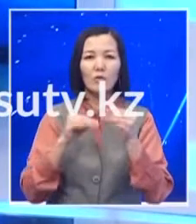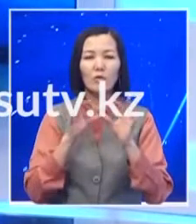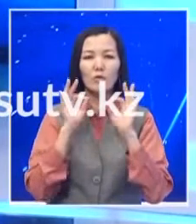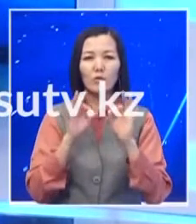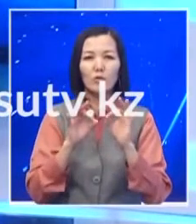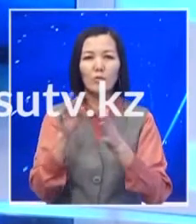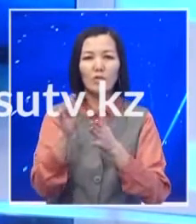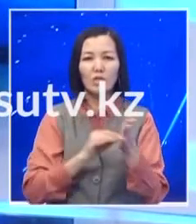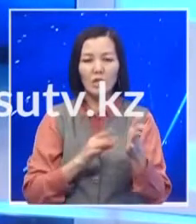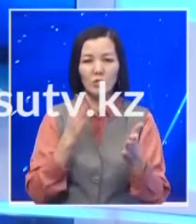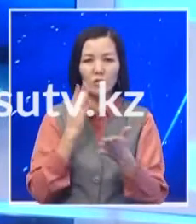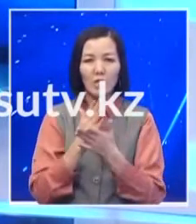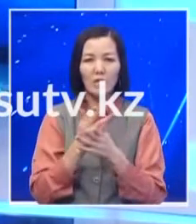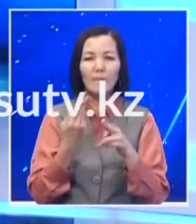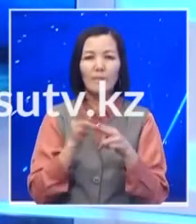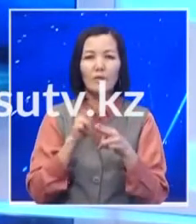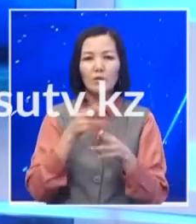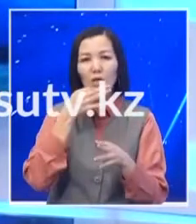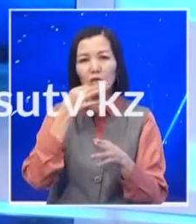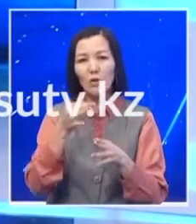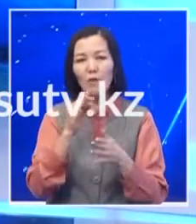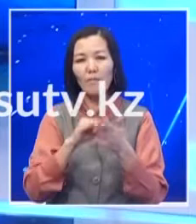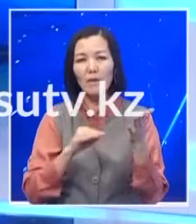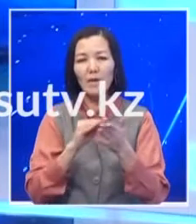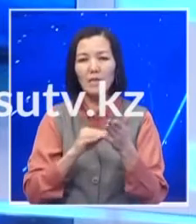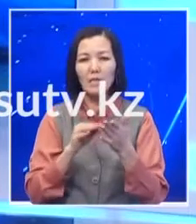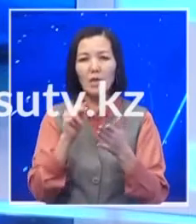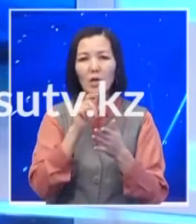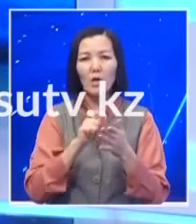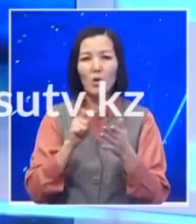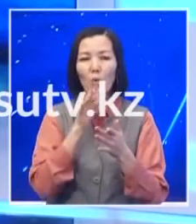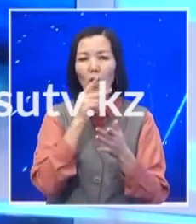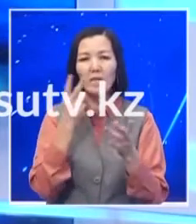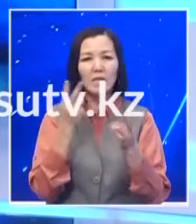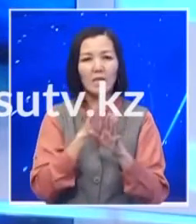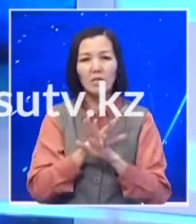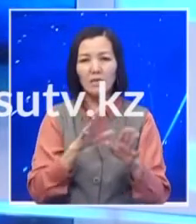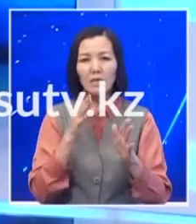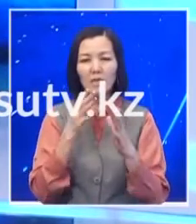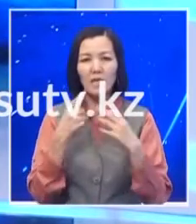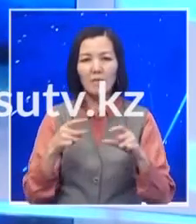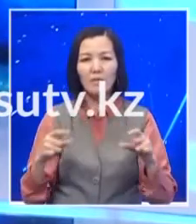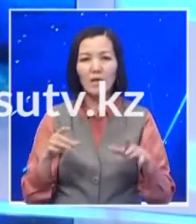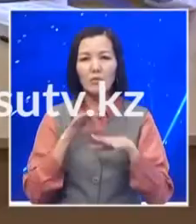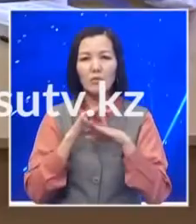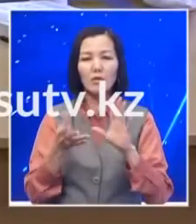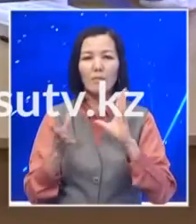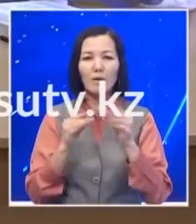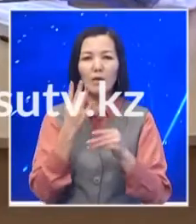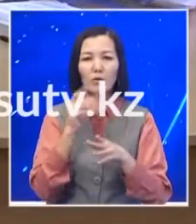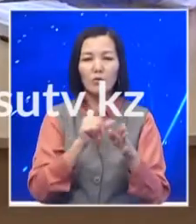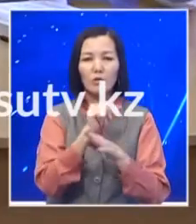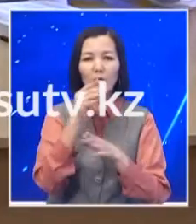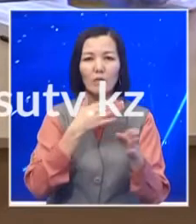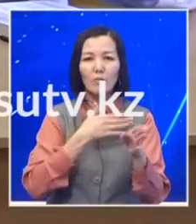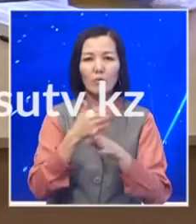дұрыс бұрыстығы бірден шығарылады. Сондай-ақ жауап парағын бояуға уақыт жұмсамайды. Емтиханды өткізуге барлығы 4 сағат